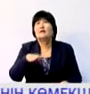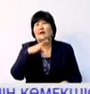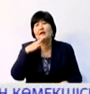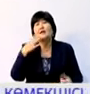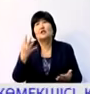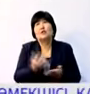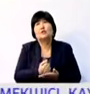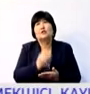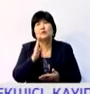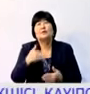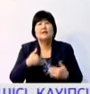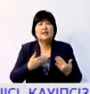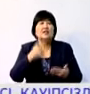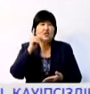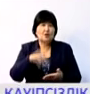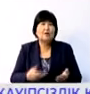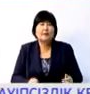жете беруіне мен сенімдімін.